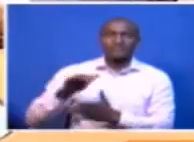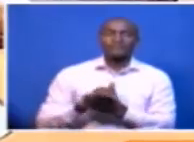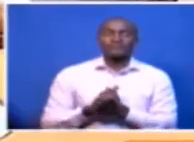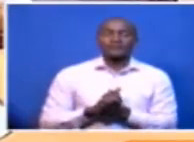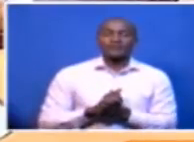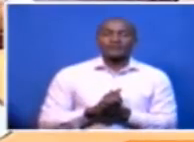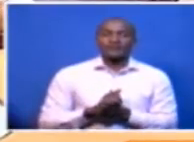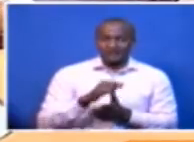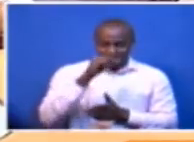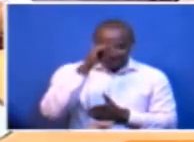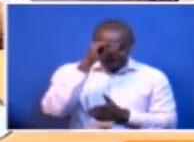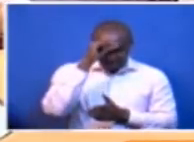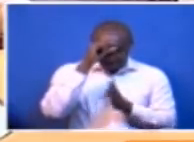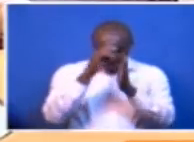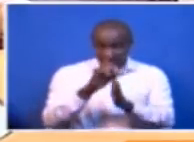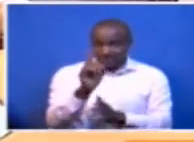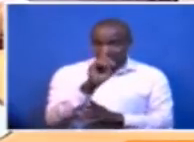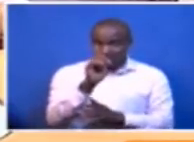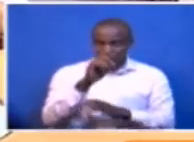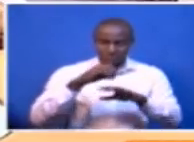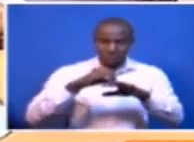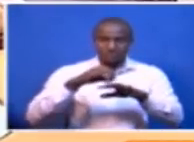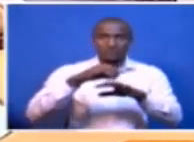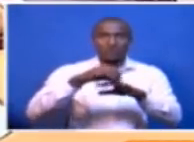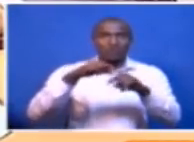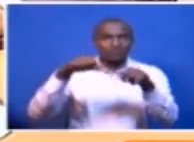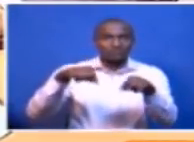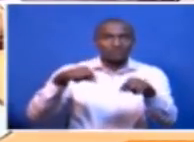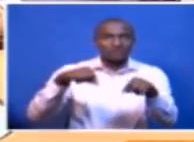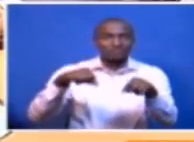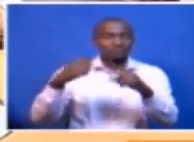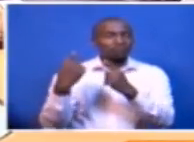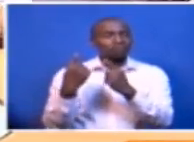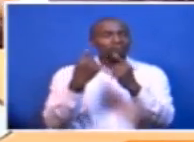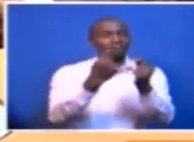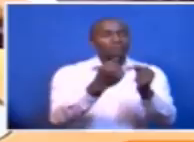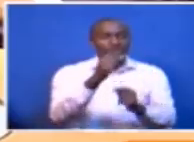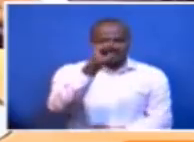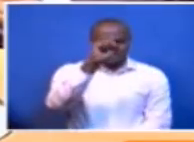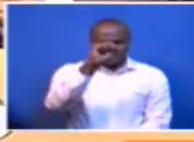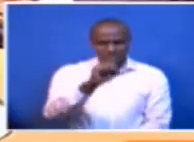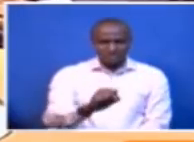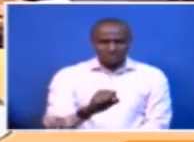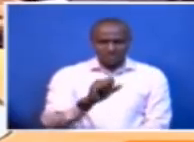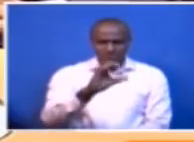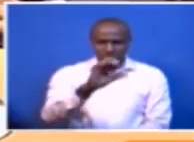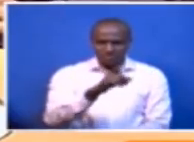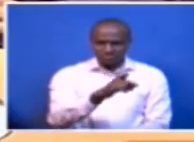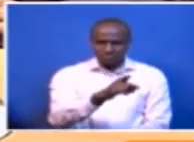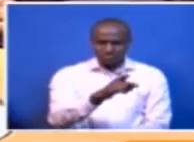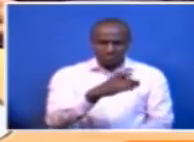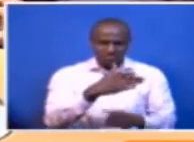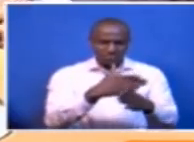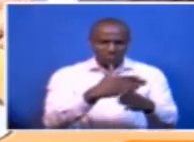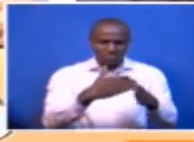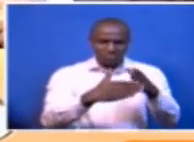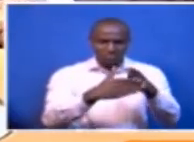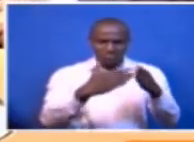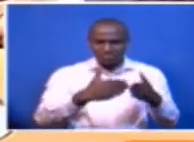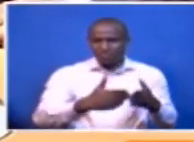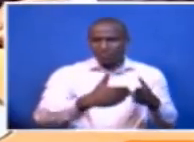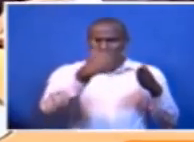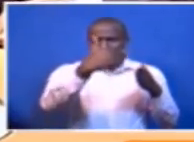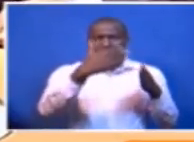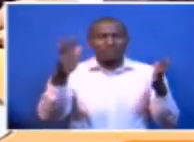Gavana wa Nairobi Mike Mbuvi Sonko mapema leo ameongoza shughuli ya ubomoaji wa ukuta uliojengwa kwenye sehemu iliyotengewa barabara eneo la South C.